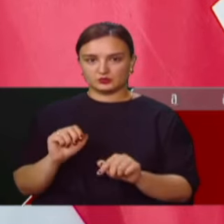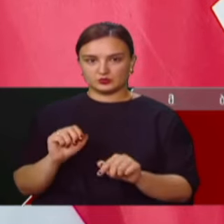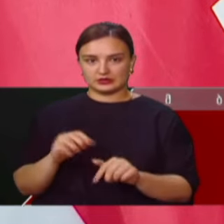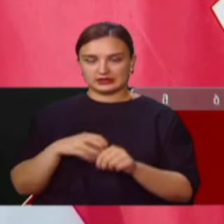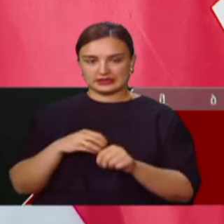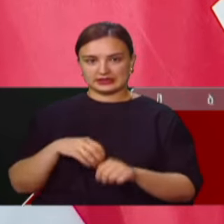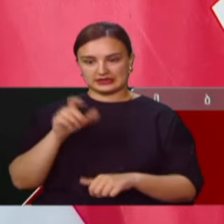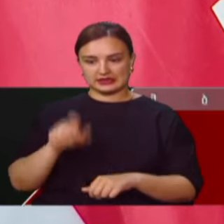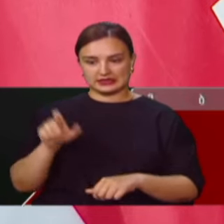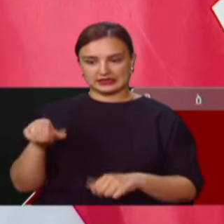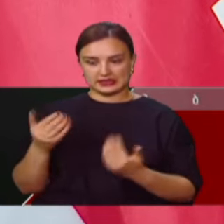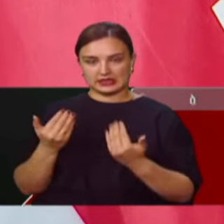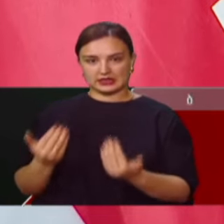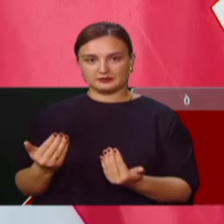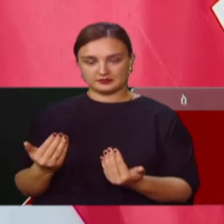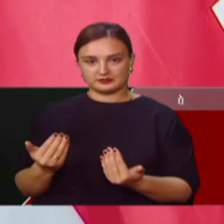ლიდერების